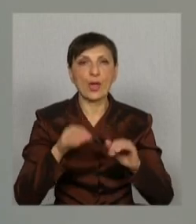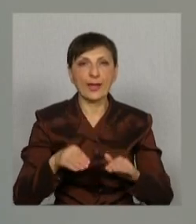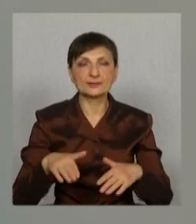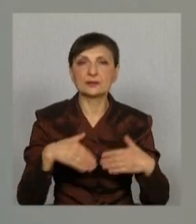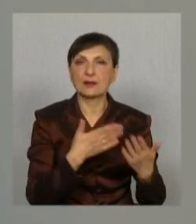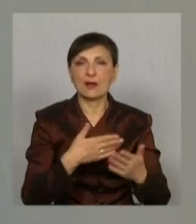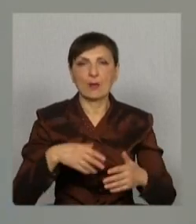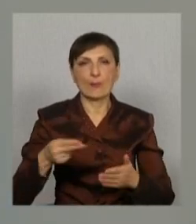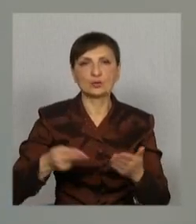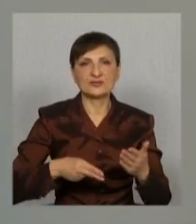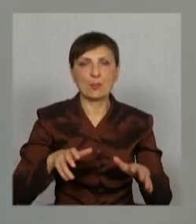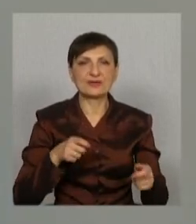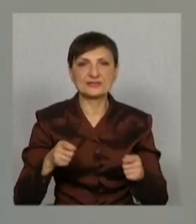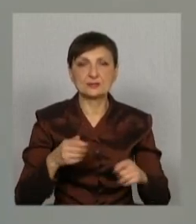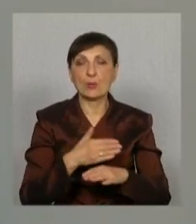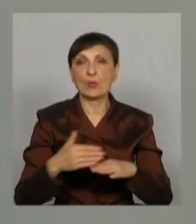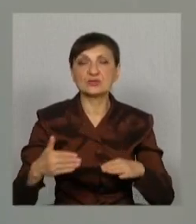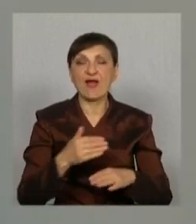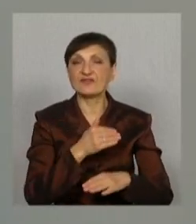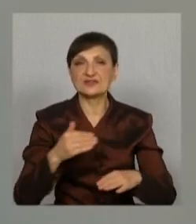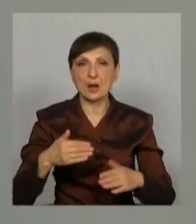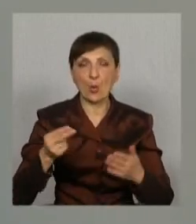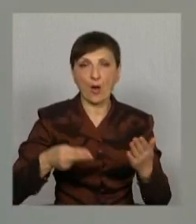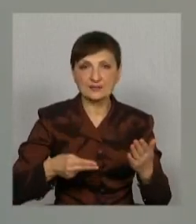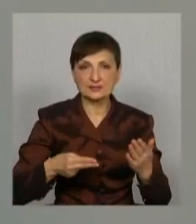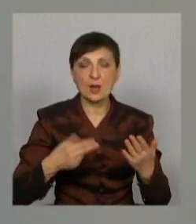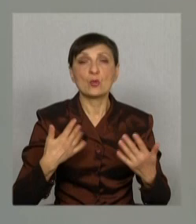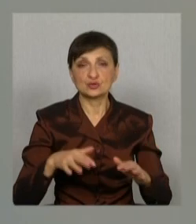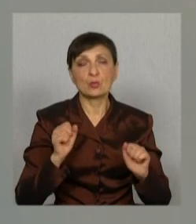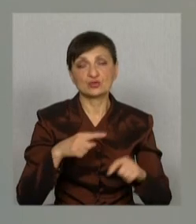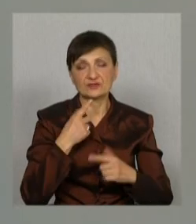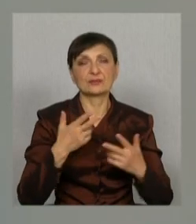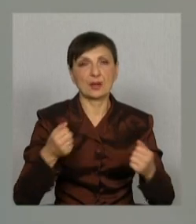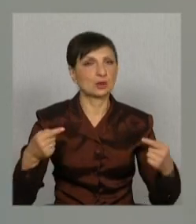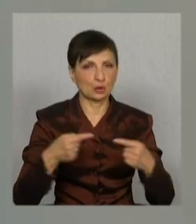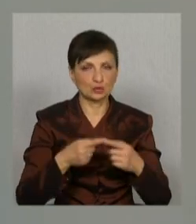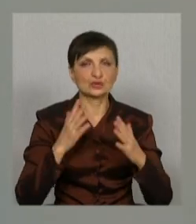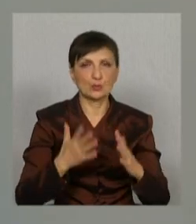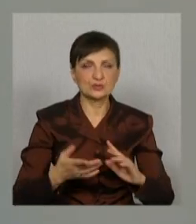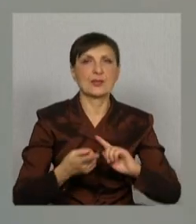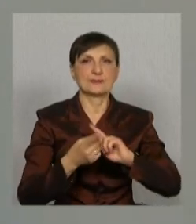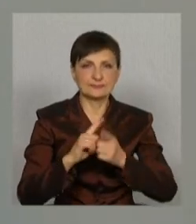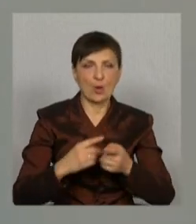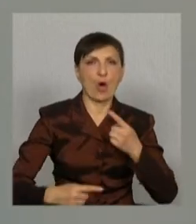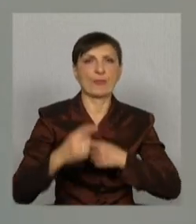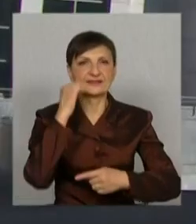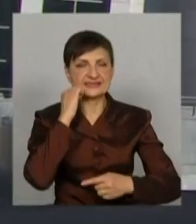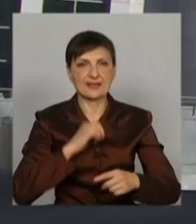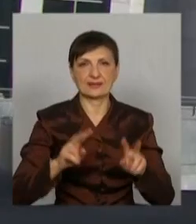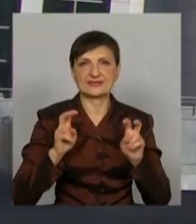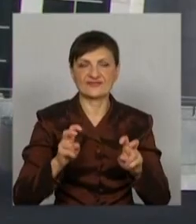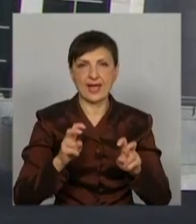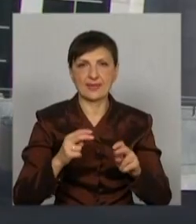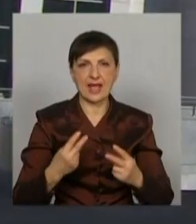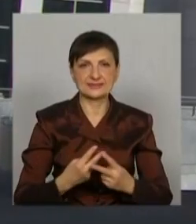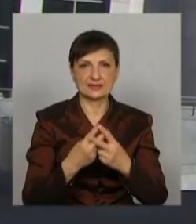после официального выхода указа в случае его подписания можно будет говорить о полноценном переименование столице сегодня